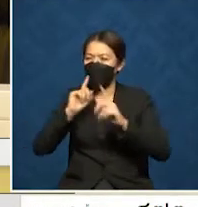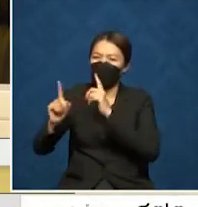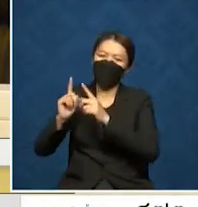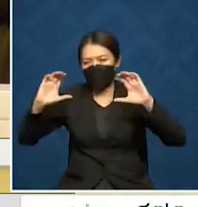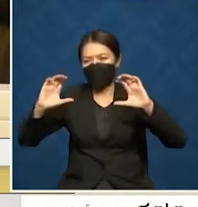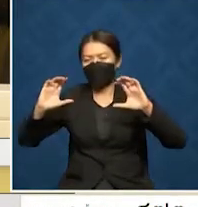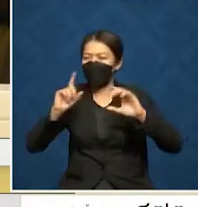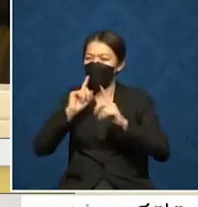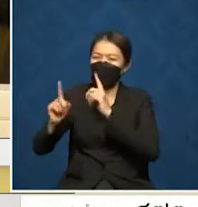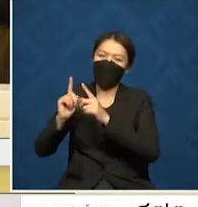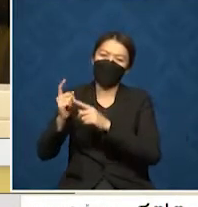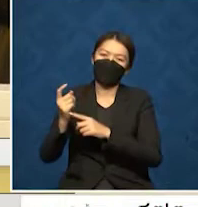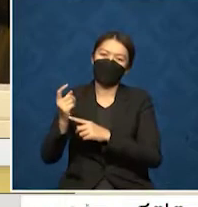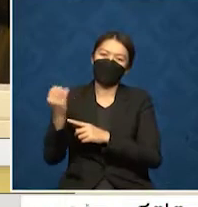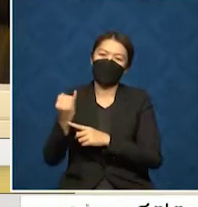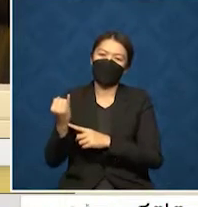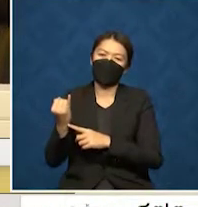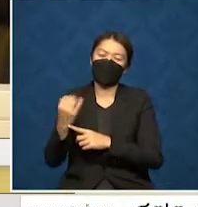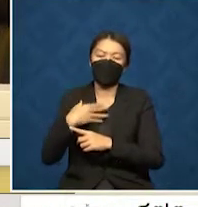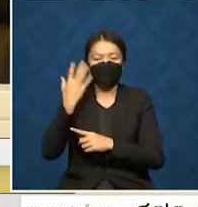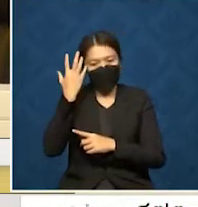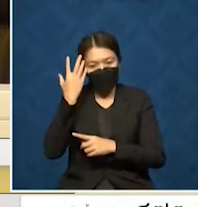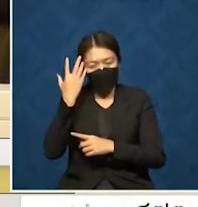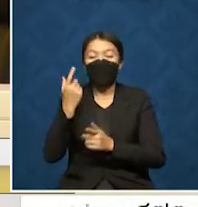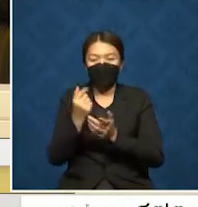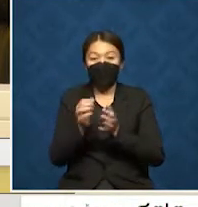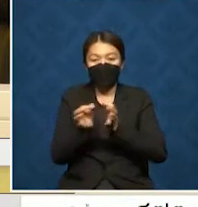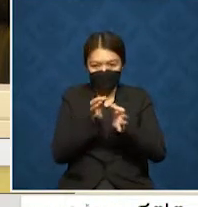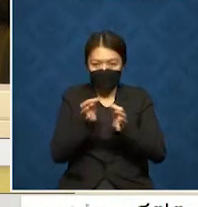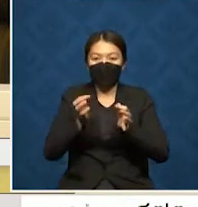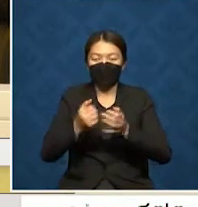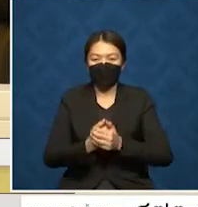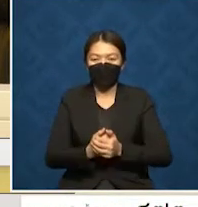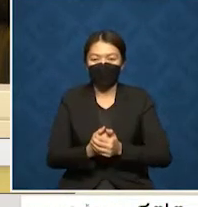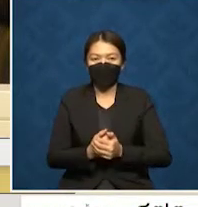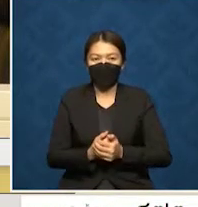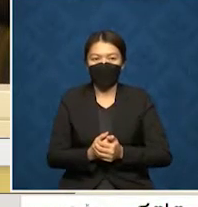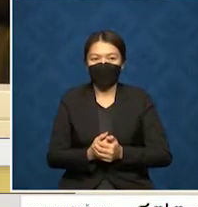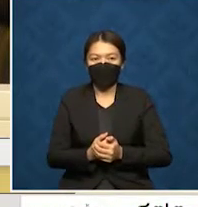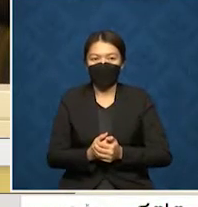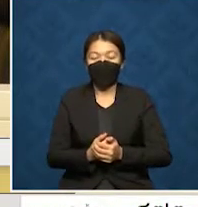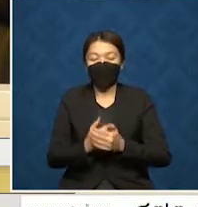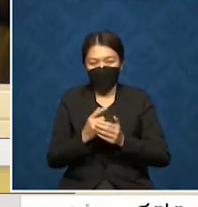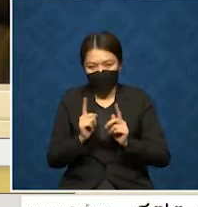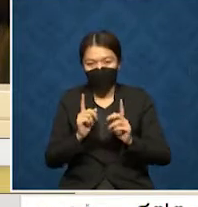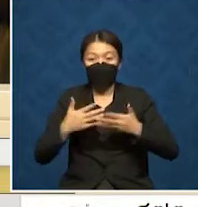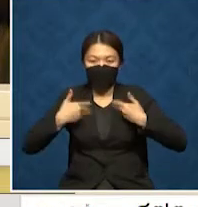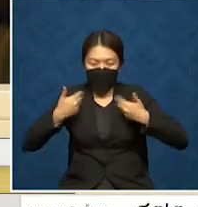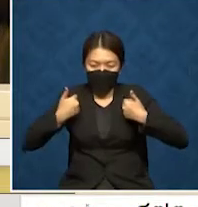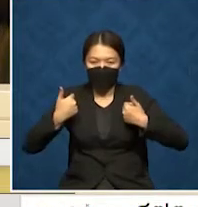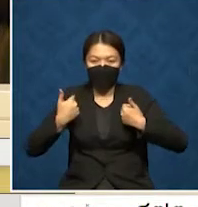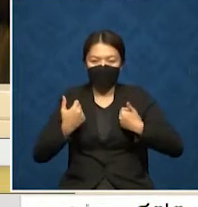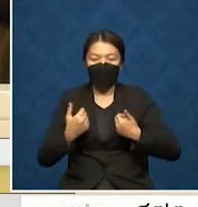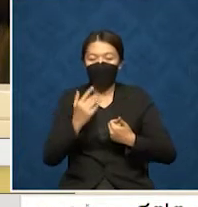ากษ์ในแนวทางนี้ภาคในแนวทางนี้ผมก็จะไปชี้แจงตรงนี้มากแต่ก็ดีใจครับว่า